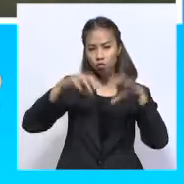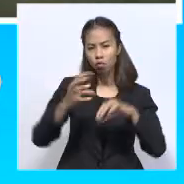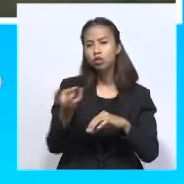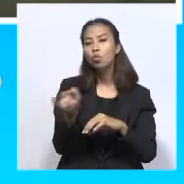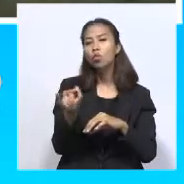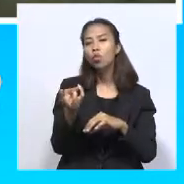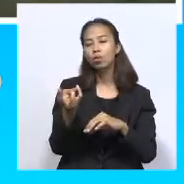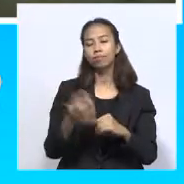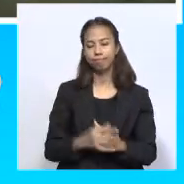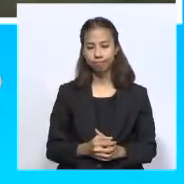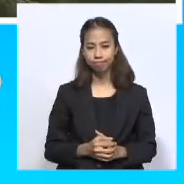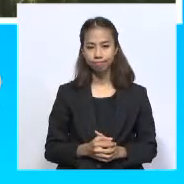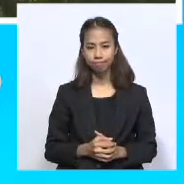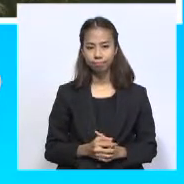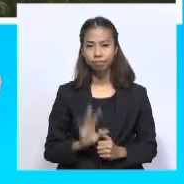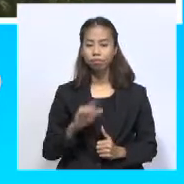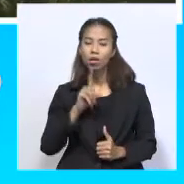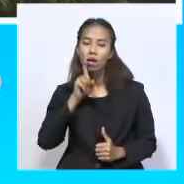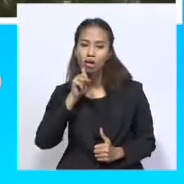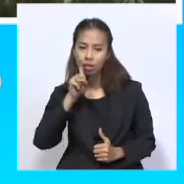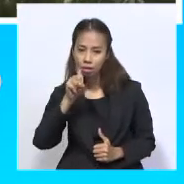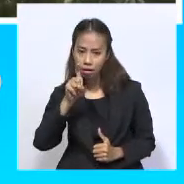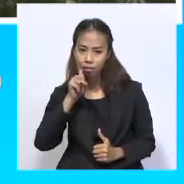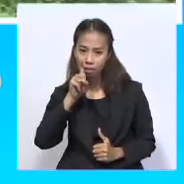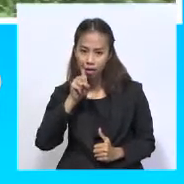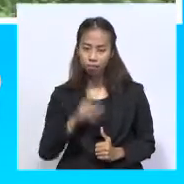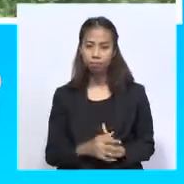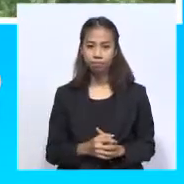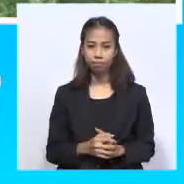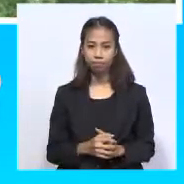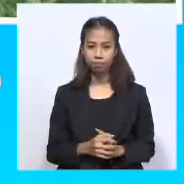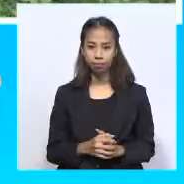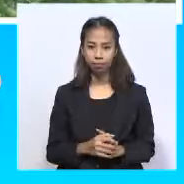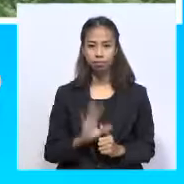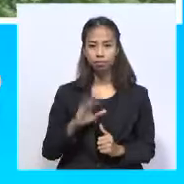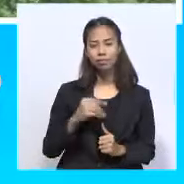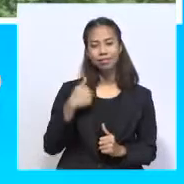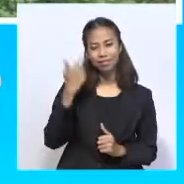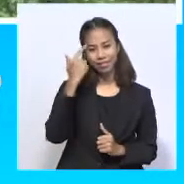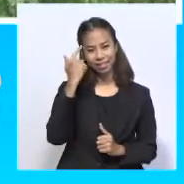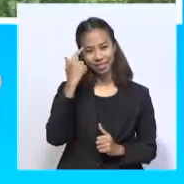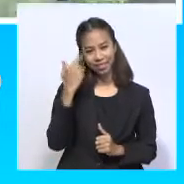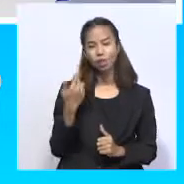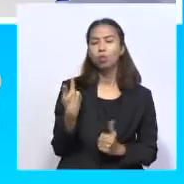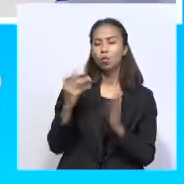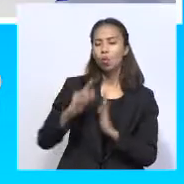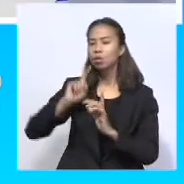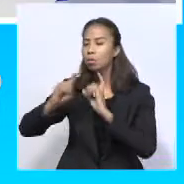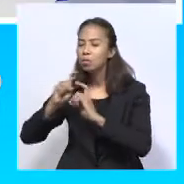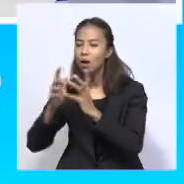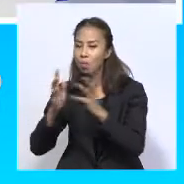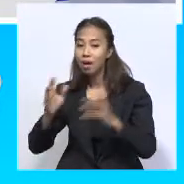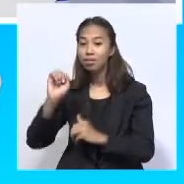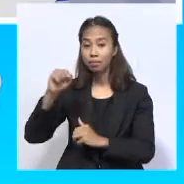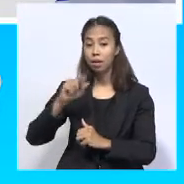ากว่าข้างบนครับ ค่ะคงต้องขออนุญาตถามซ้ำนะคะเชื่อว่าท่านอธิบดีน่าจะได้ตอบคำถามนี้มาหลายรอบแล้วนะ